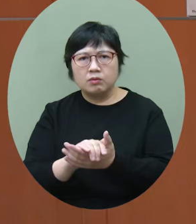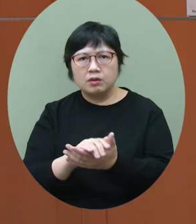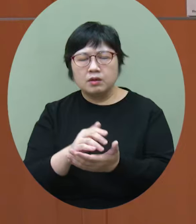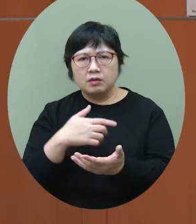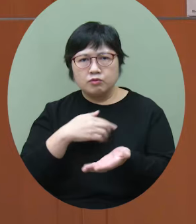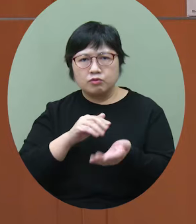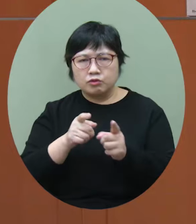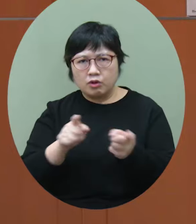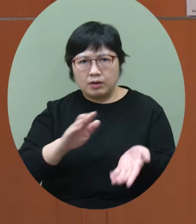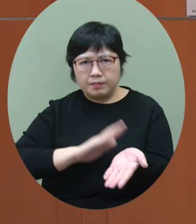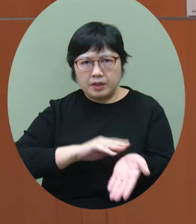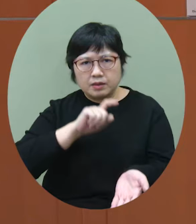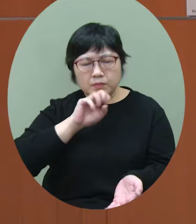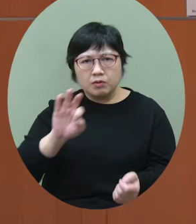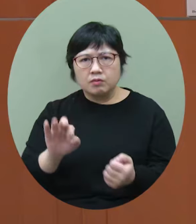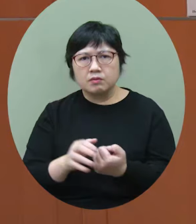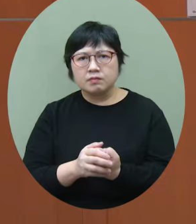麻煩你